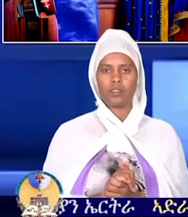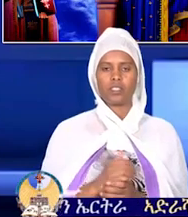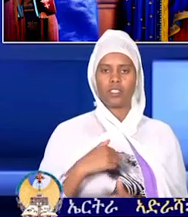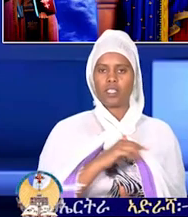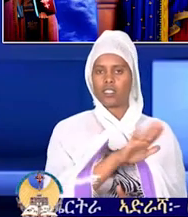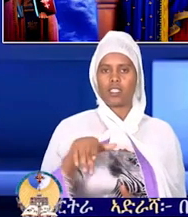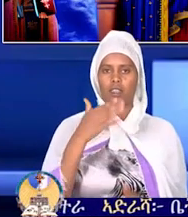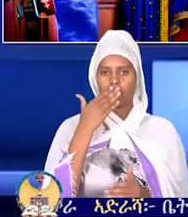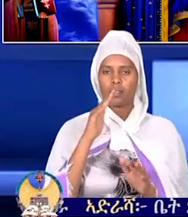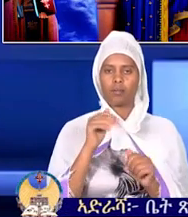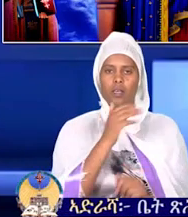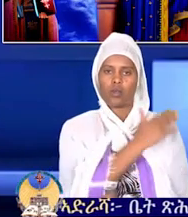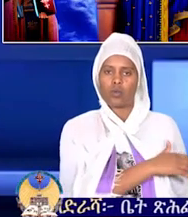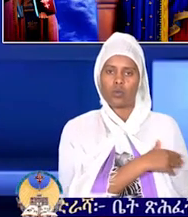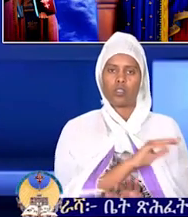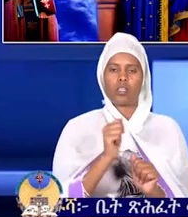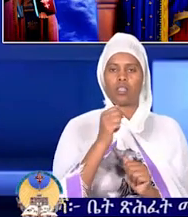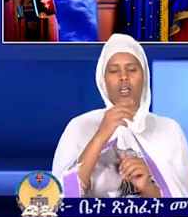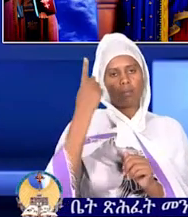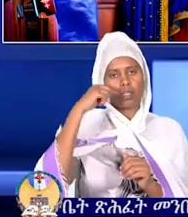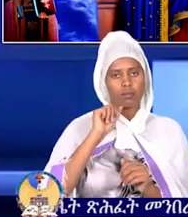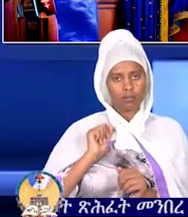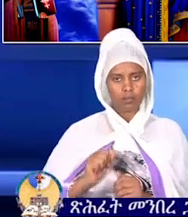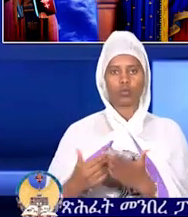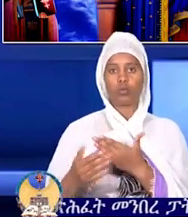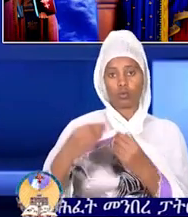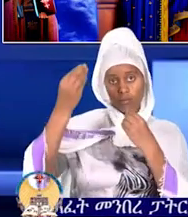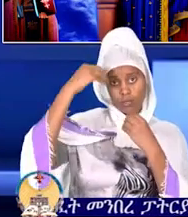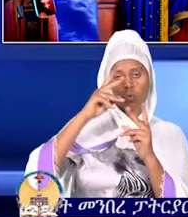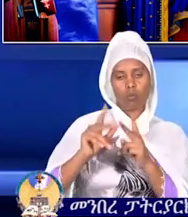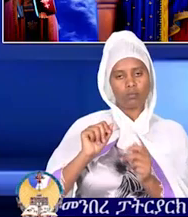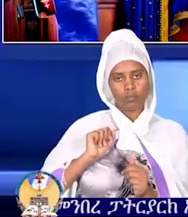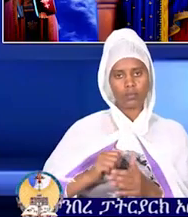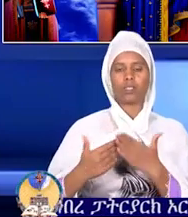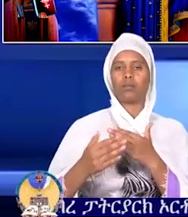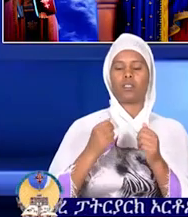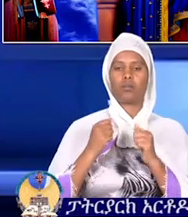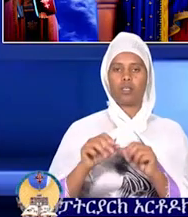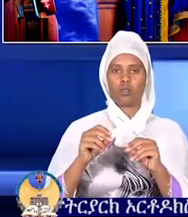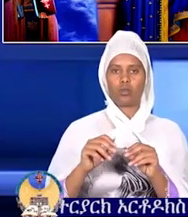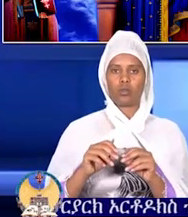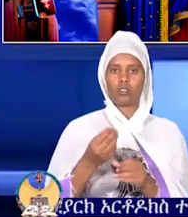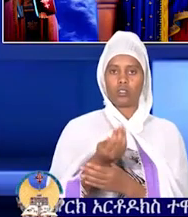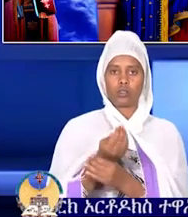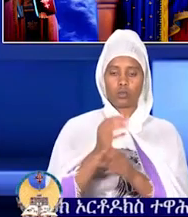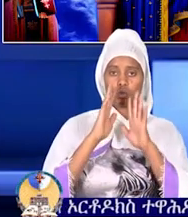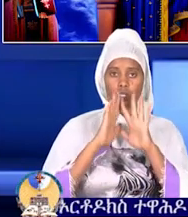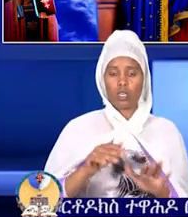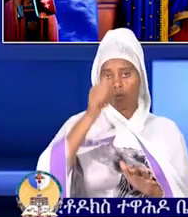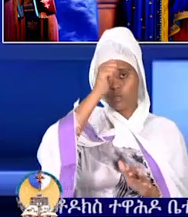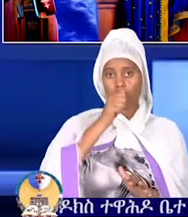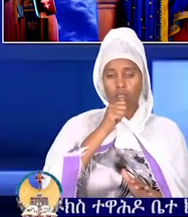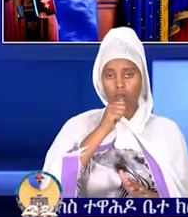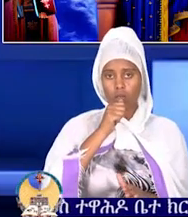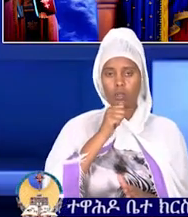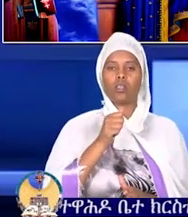ዝገበርና ንሕና ዘይንጠቅም ባሮት ኢና በሉ ኢሉ ስለ ዝመሃርና ኣማላድነት ቅዱሳን ብሓቂ ምእማና